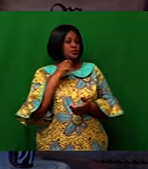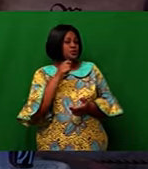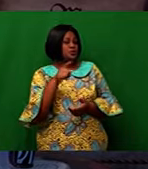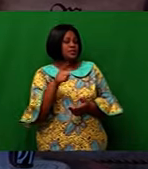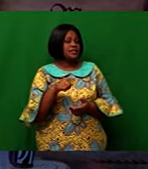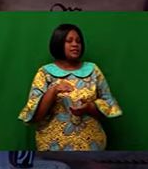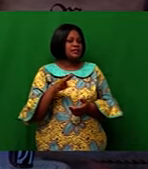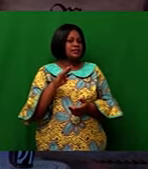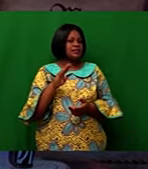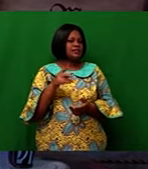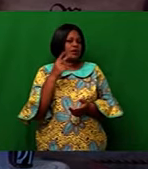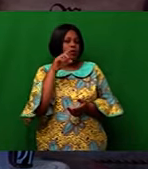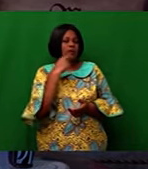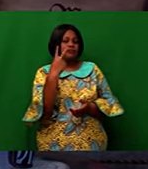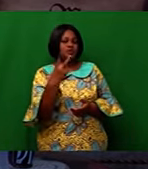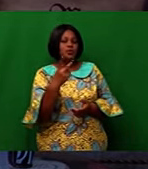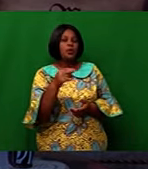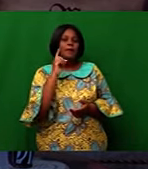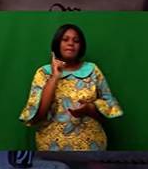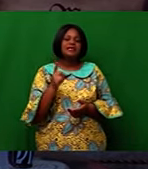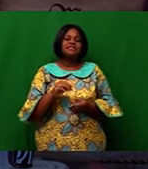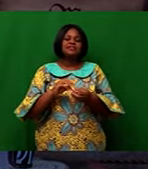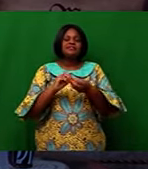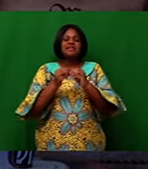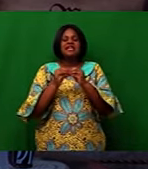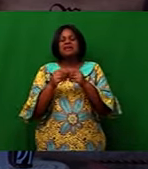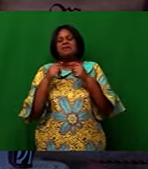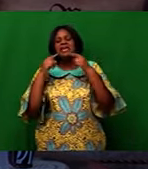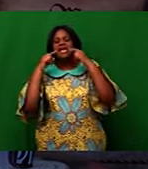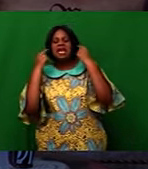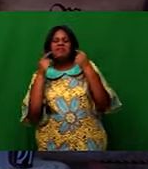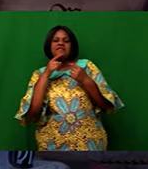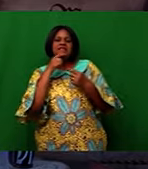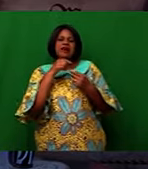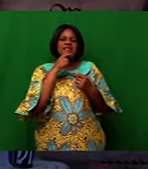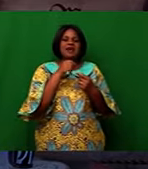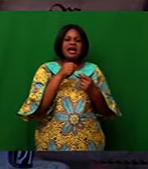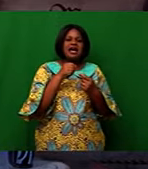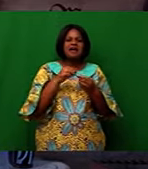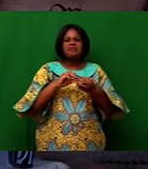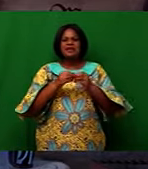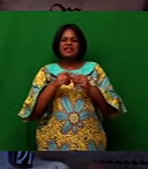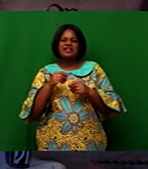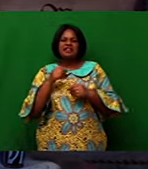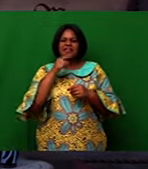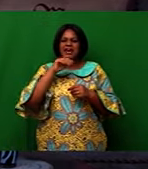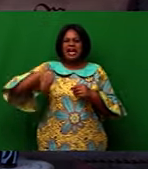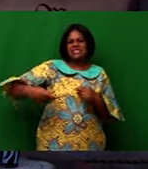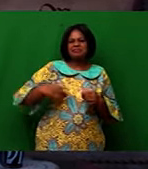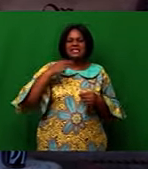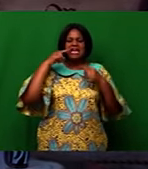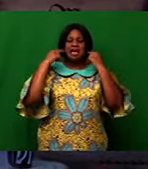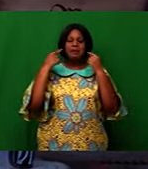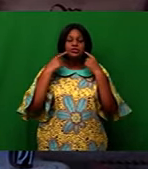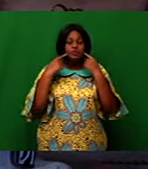kapa pakanzi chipari chinoda kuti chifadze baba vakataura zvakare kunzi chipari chinoda kuti chifadze baba saka isi tiri kutarisa